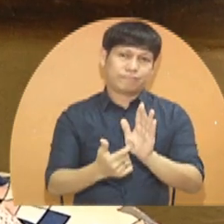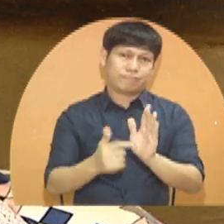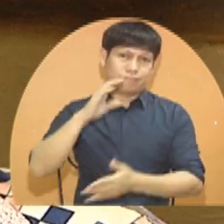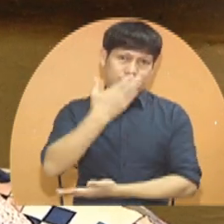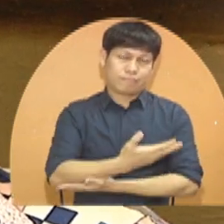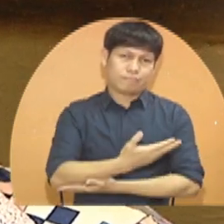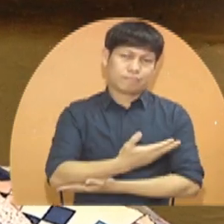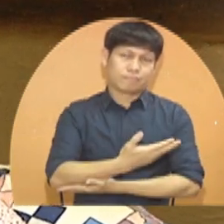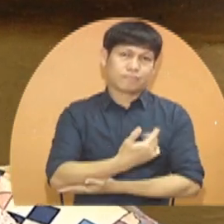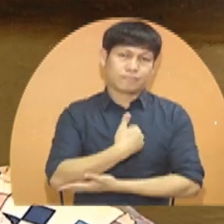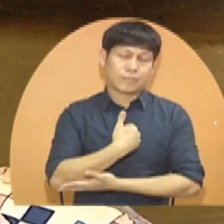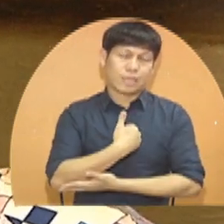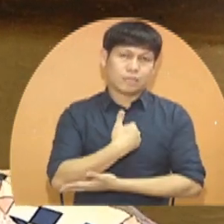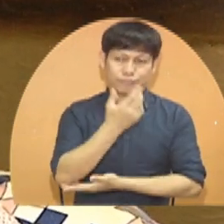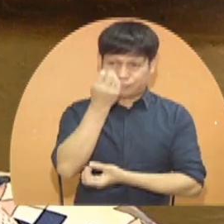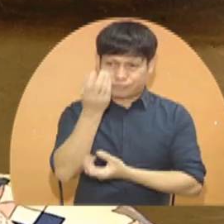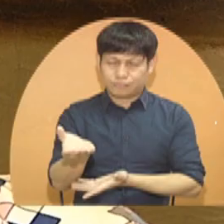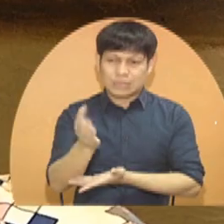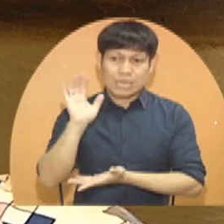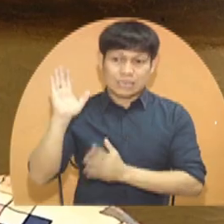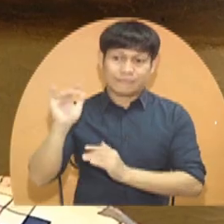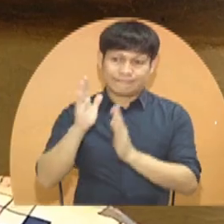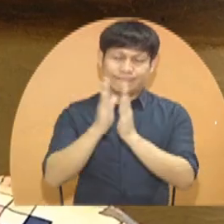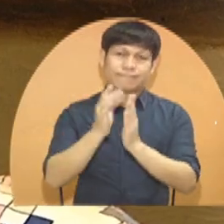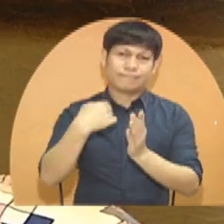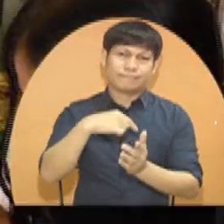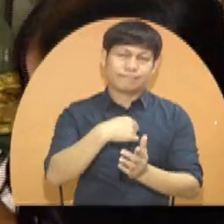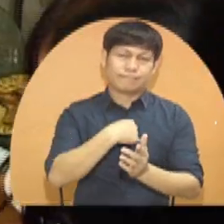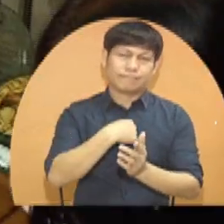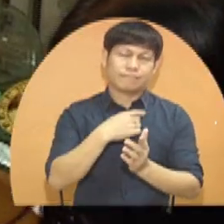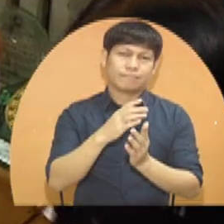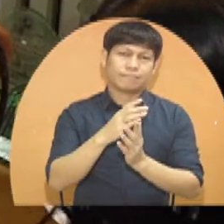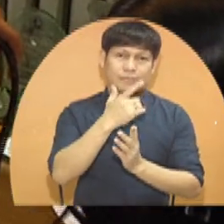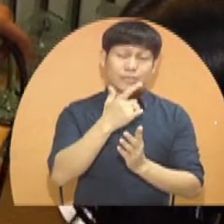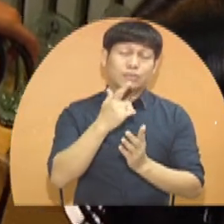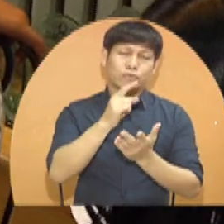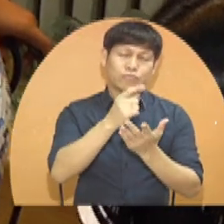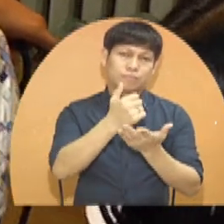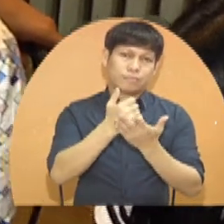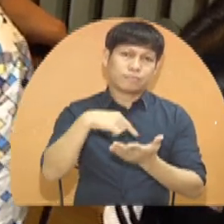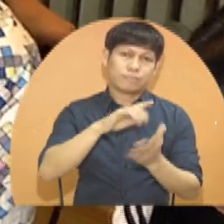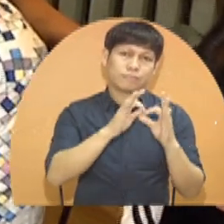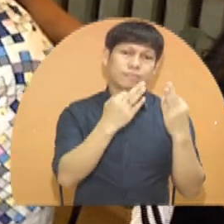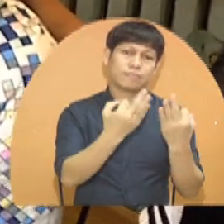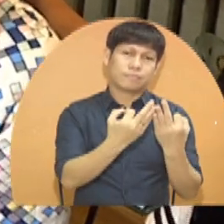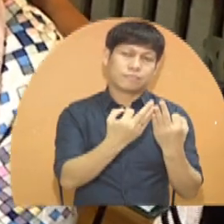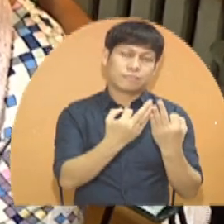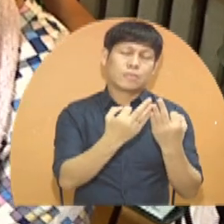Yun po. Tsaka, lagi ko naman paalala sa kanila magdasal. Kasi yun lang po makakatulong sa